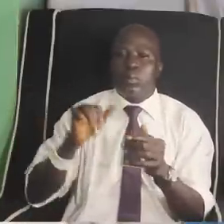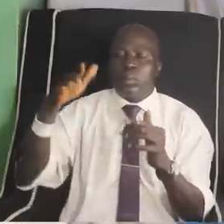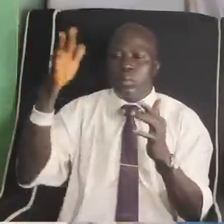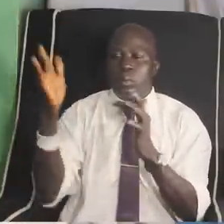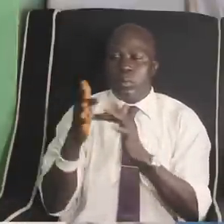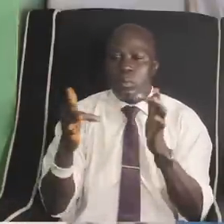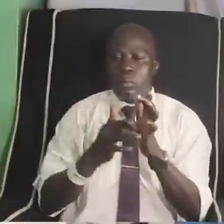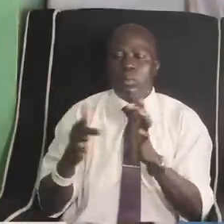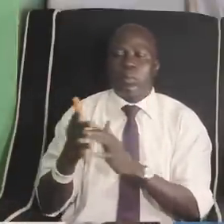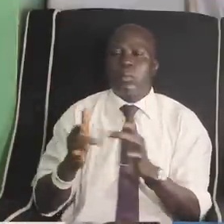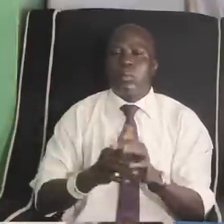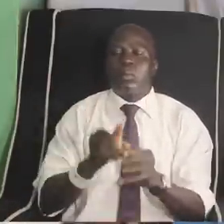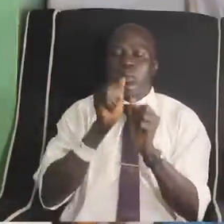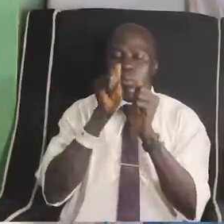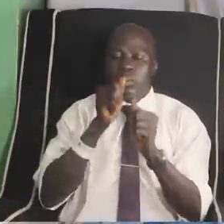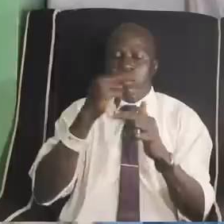Amen.